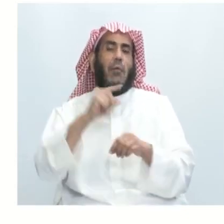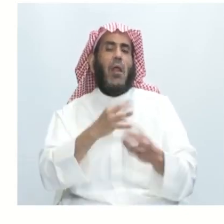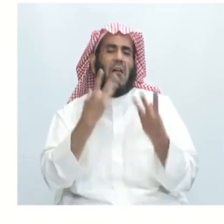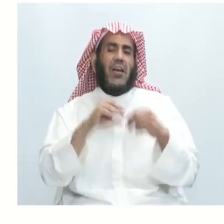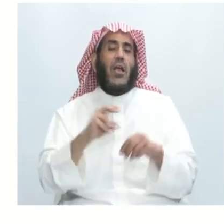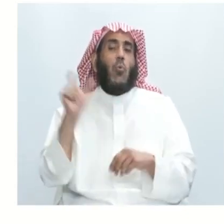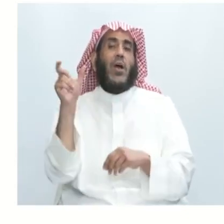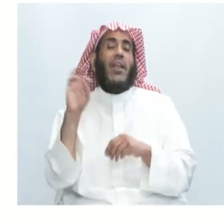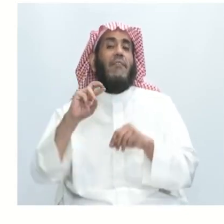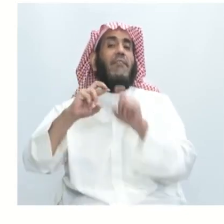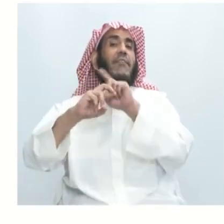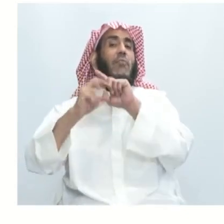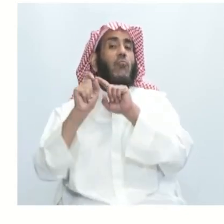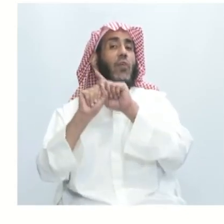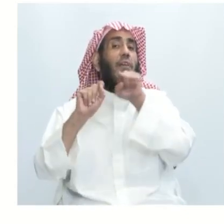حقا